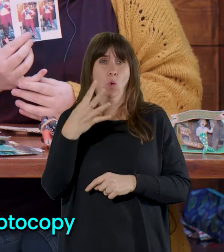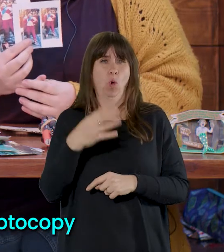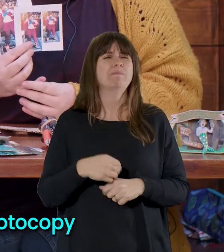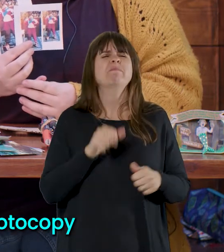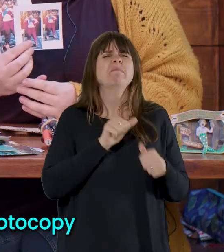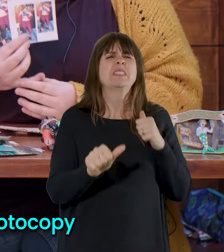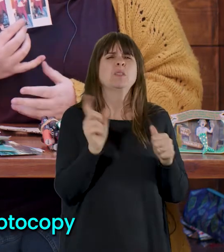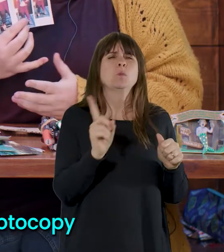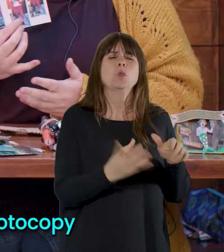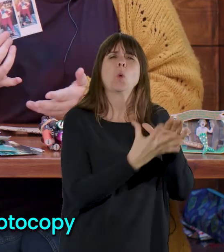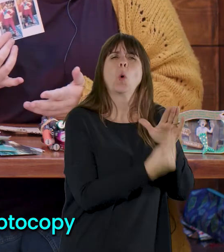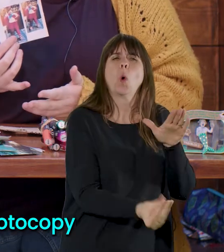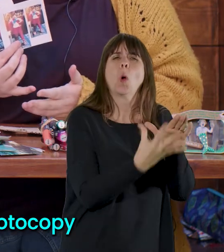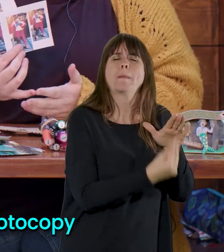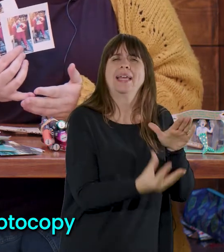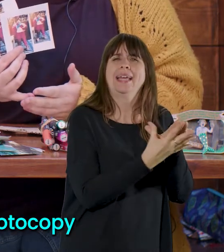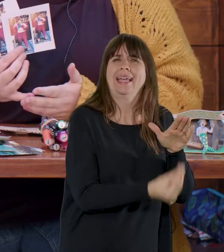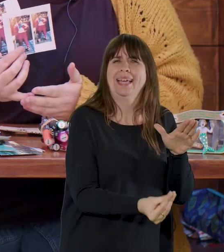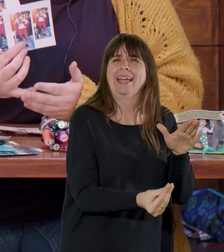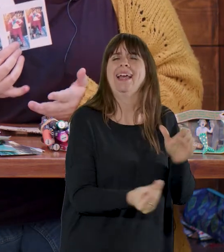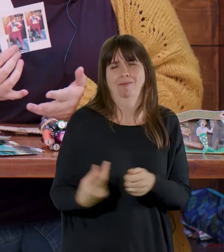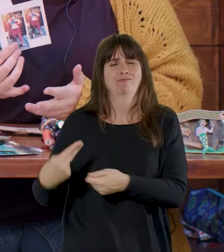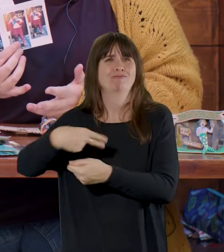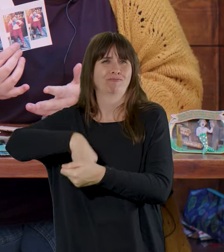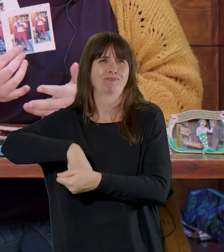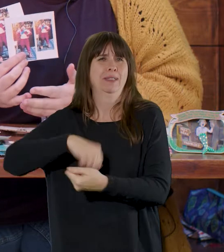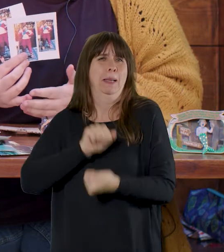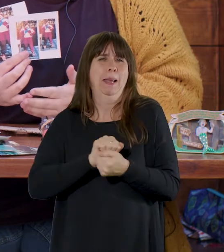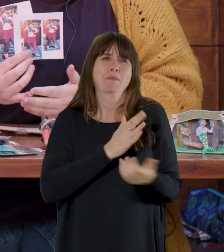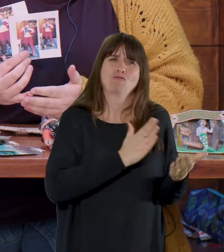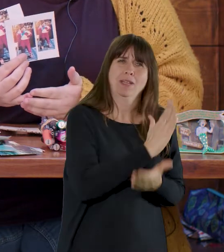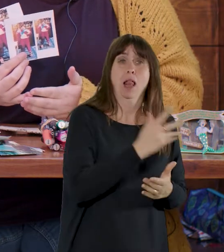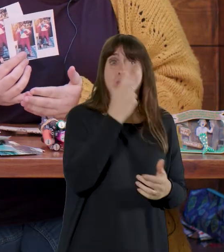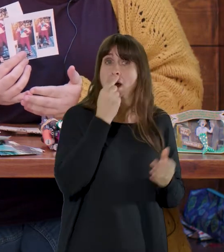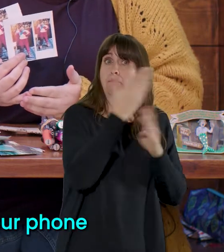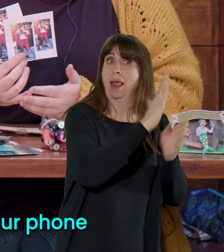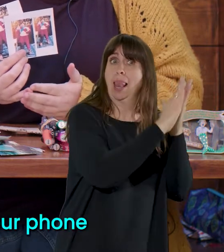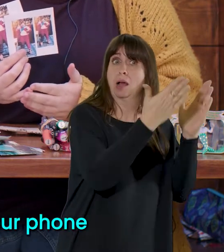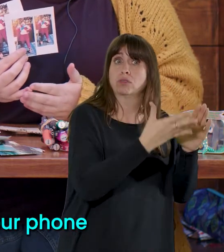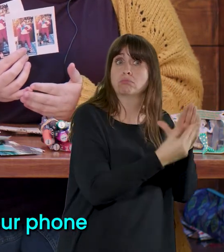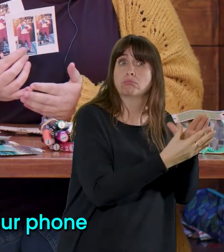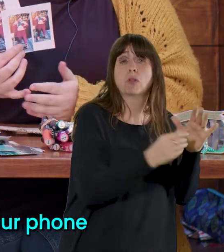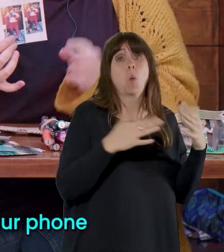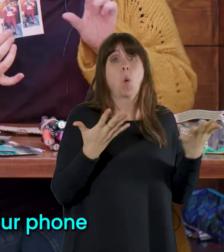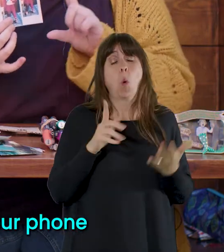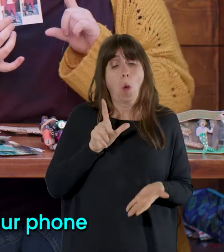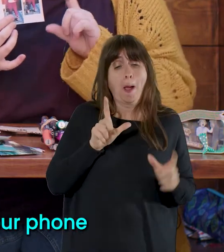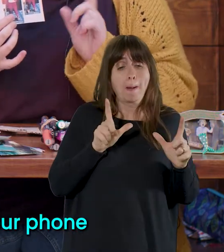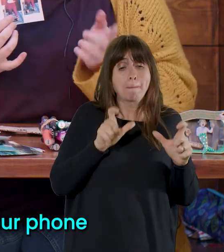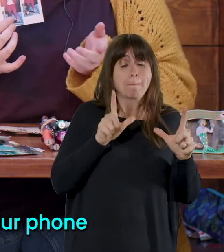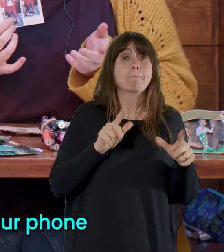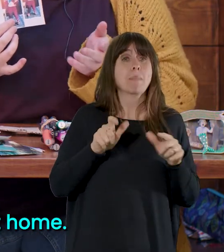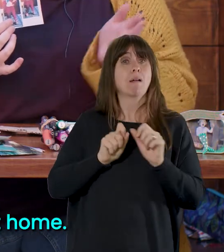o'r ein, a gallwch chi wneud llun gopi yn eich llyfrgell leol neu yn y swyddfa bost. Yn ail, gallwch chi cymryd